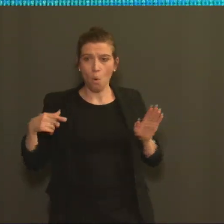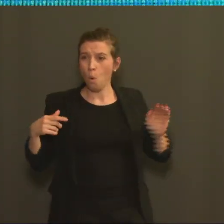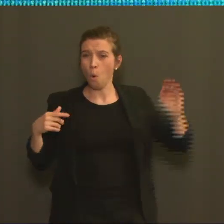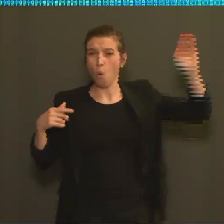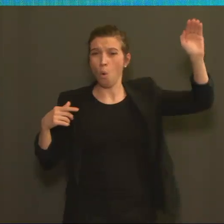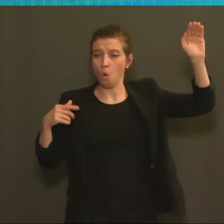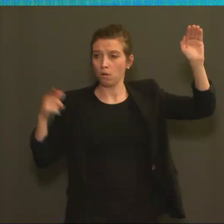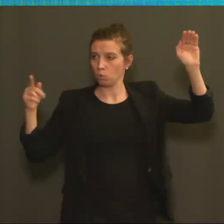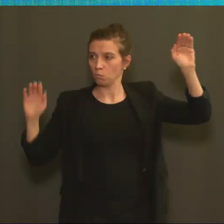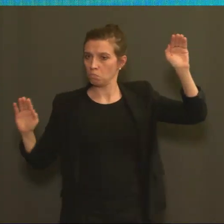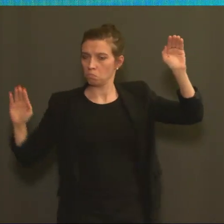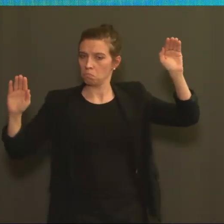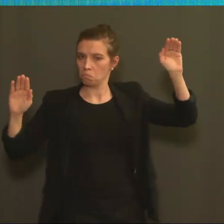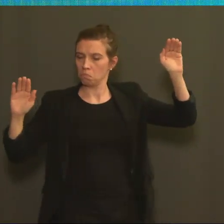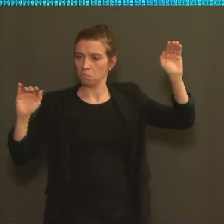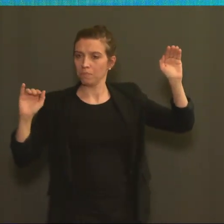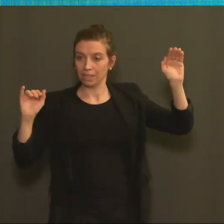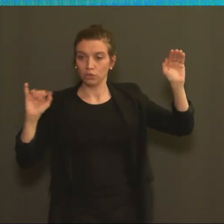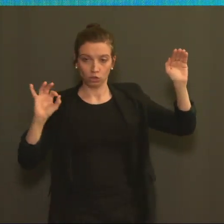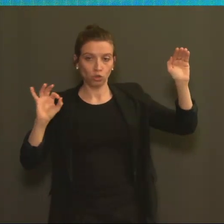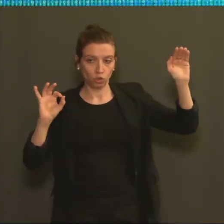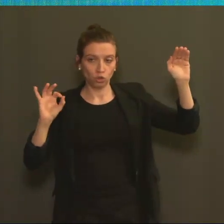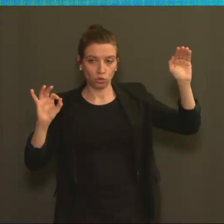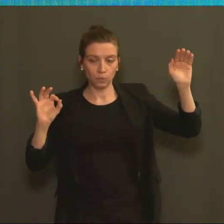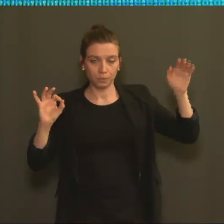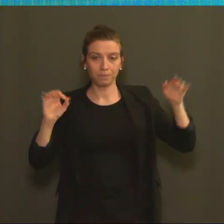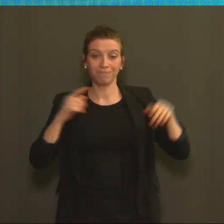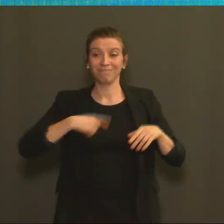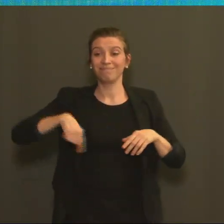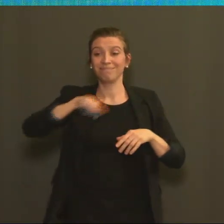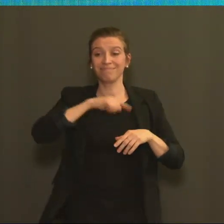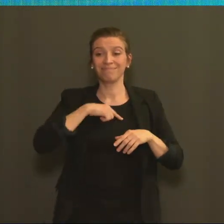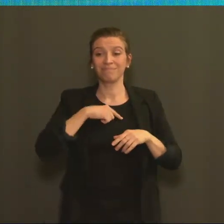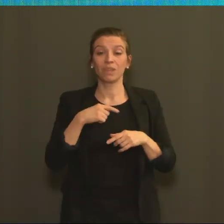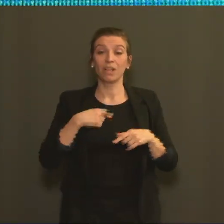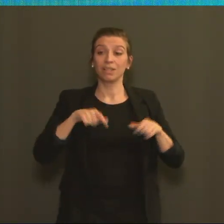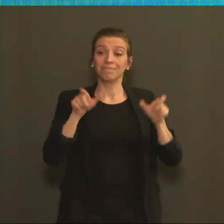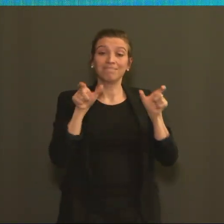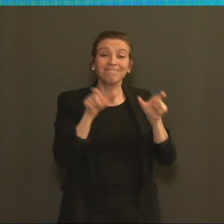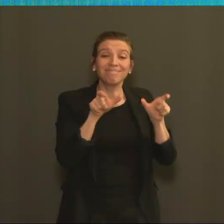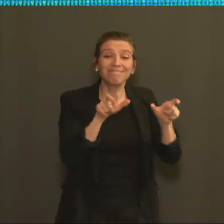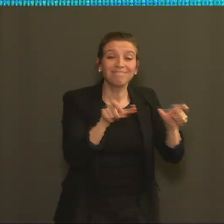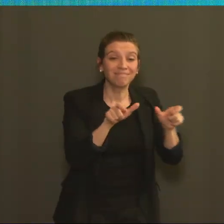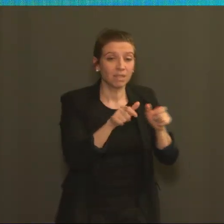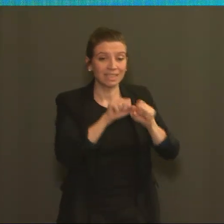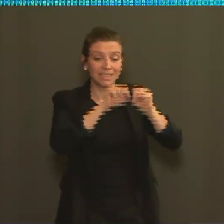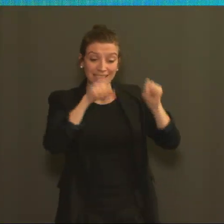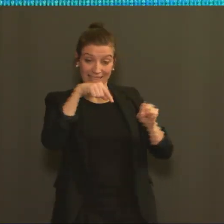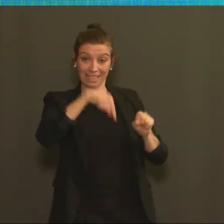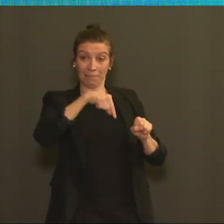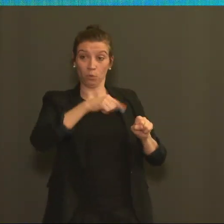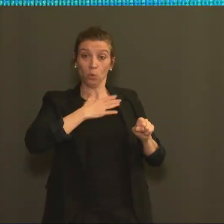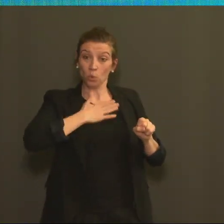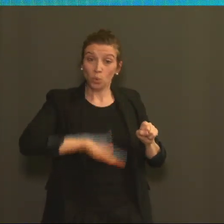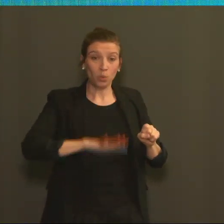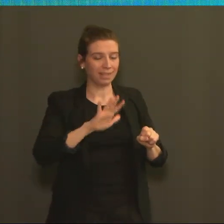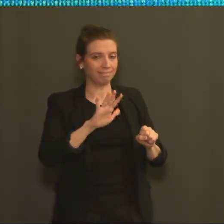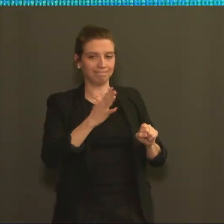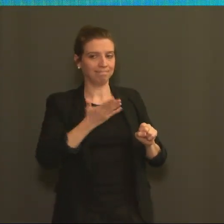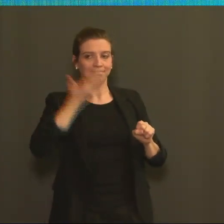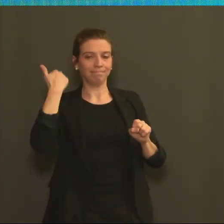uitgebouwd als dat het nu is en als dat het zal worden maar er zijn wel wat gegevens van bekend die bepaald zijn door het referentie labo in